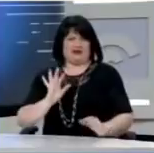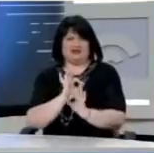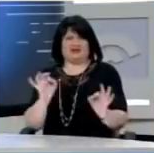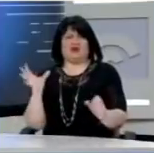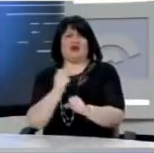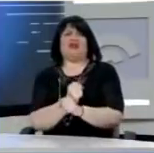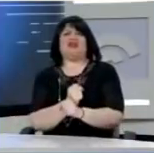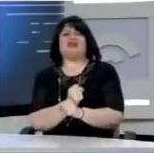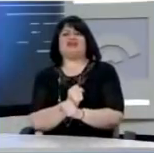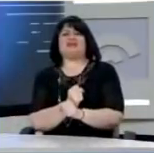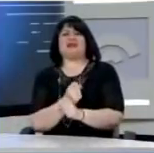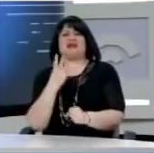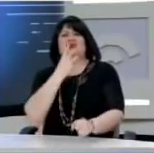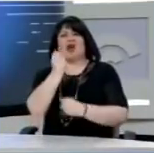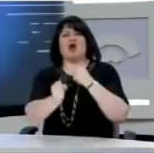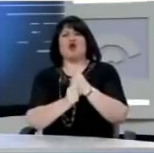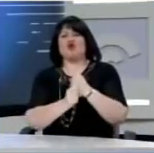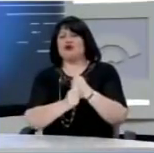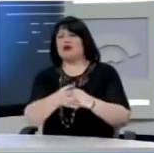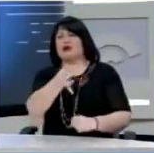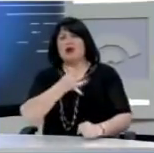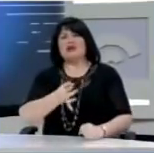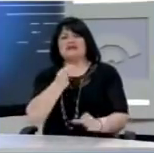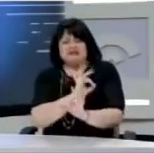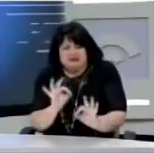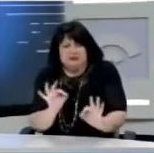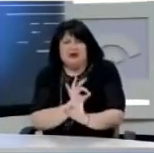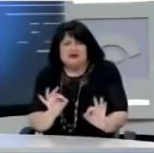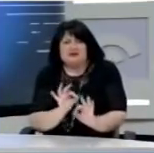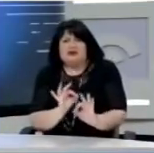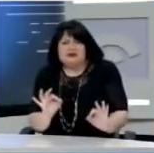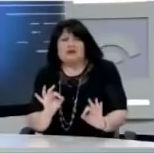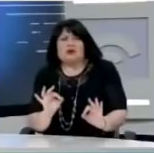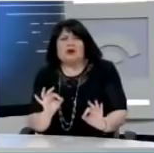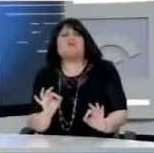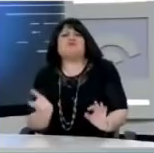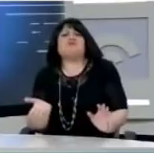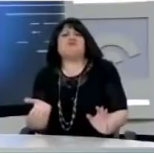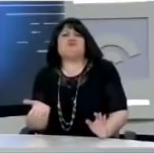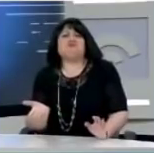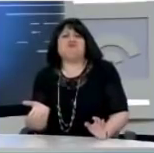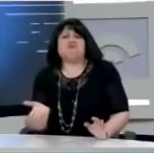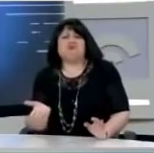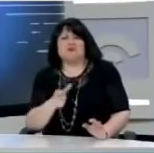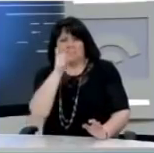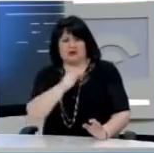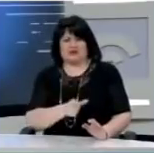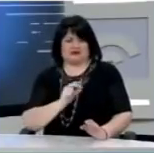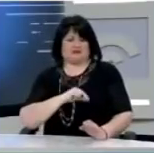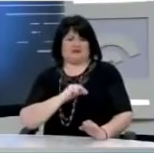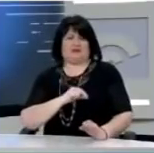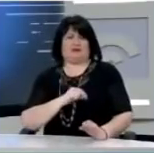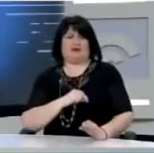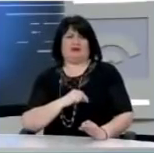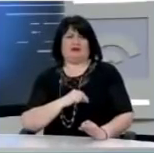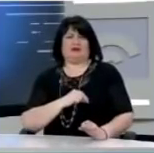νικητής. Εδώ και 3 χρόνια μας διαβεβαιώνετε ότι όχι απλά έχετε τη νίκη, αλλά το